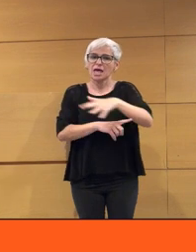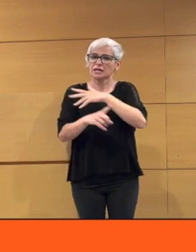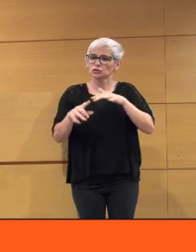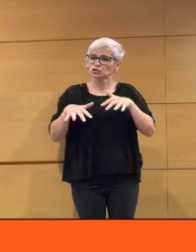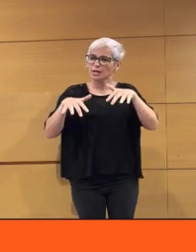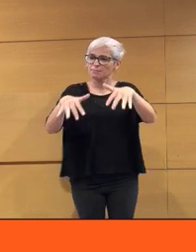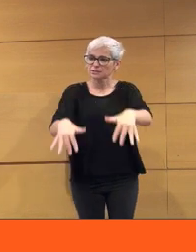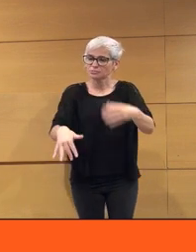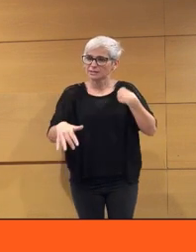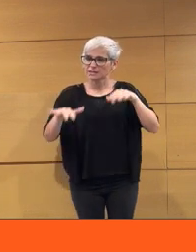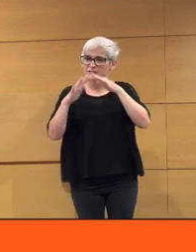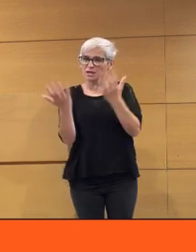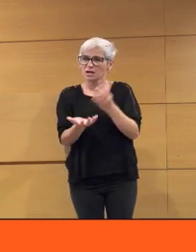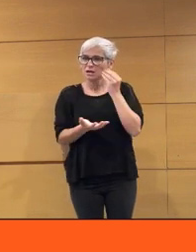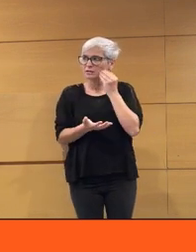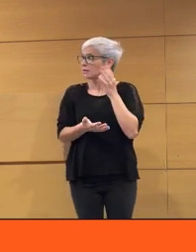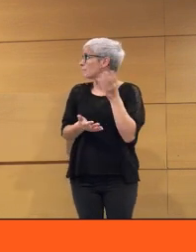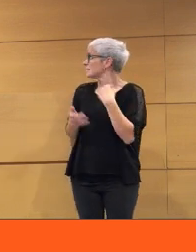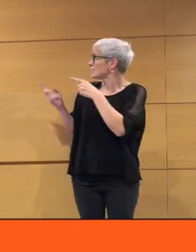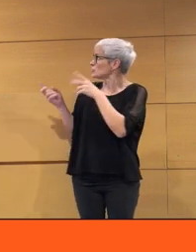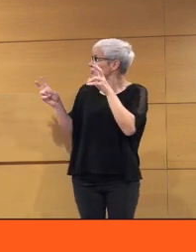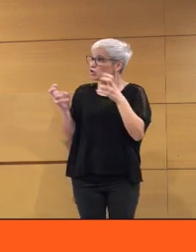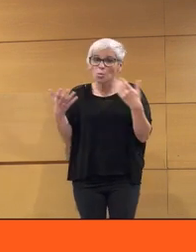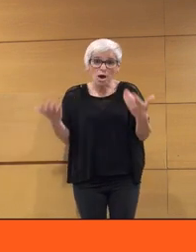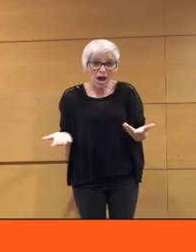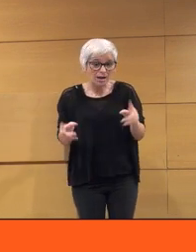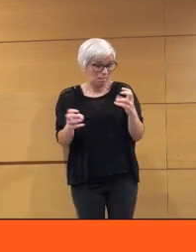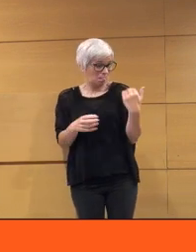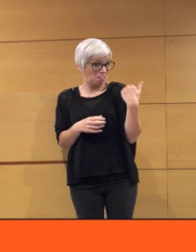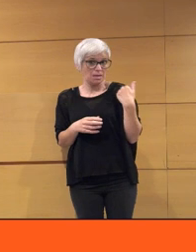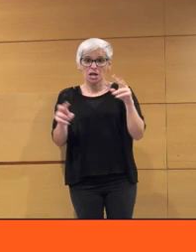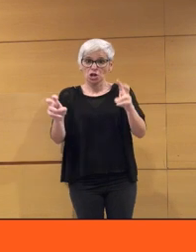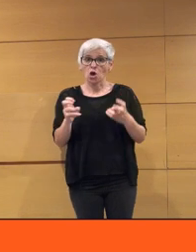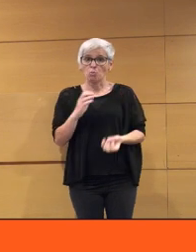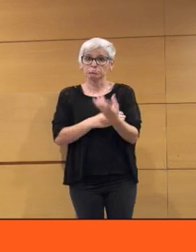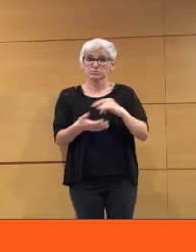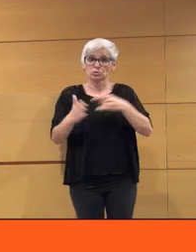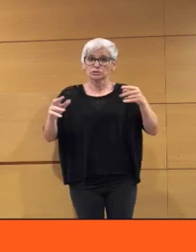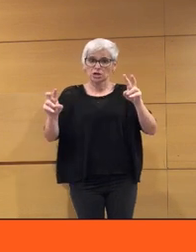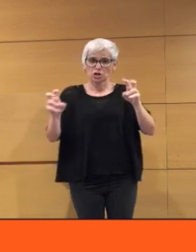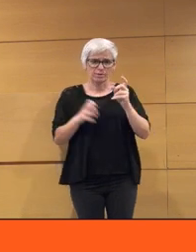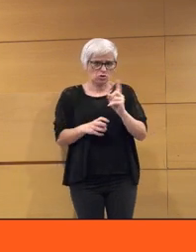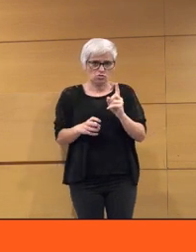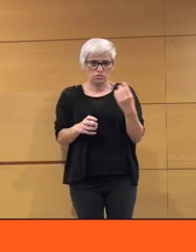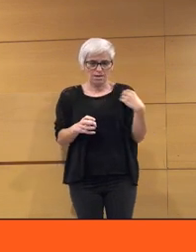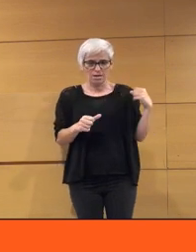virtual o metavers, no és una cosa que vingui ara i s'hagi creat ara de nou una tecnologia nova, sinó que forma part una mica de